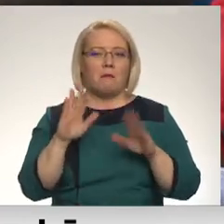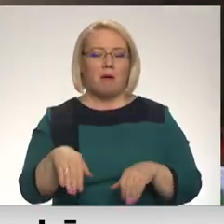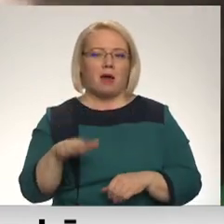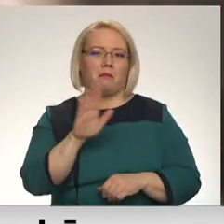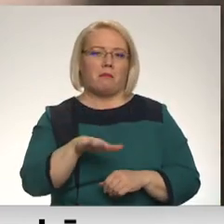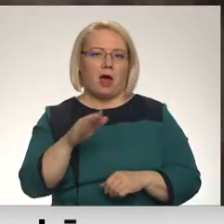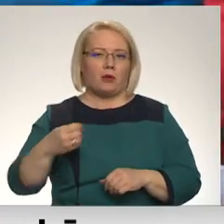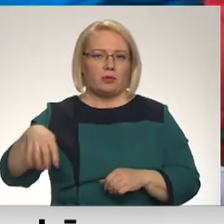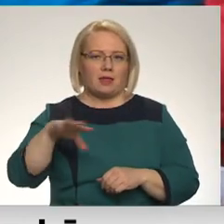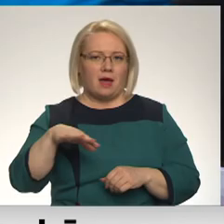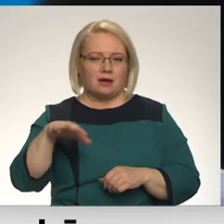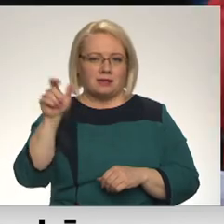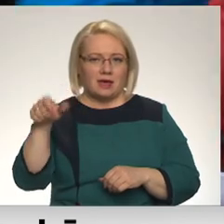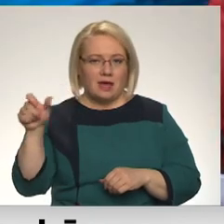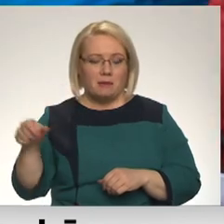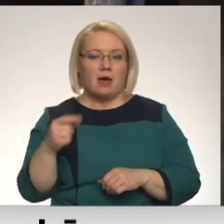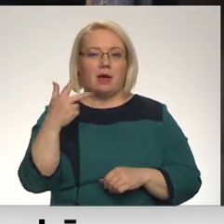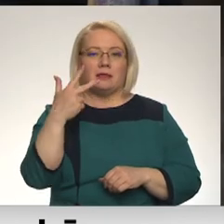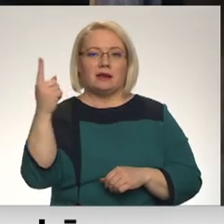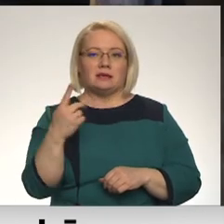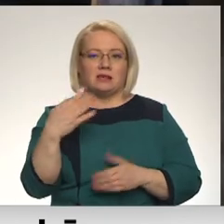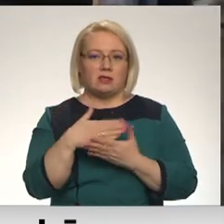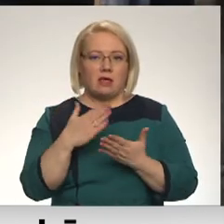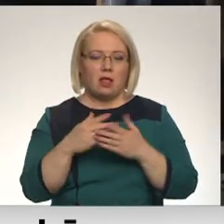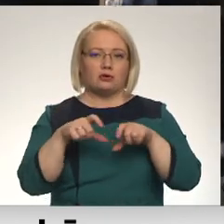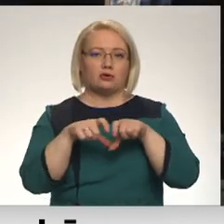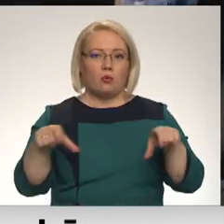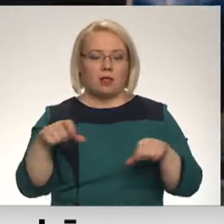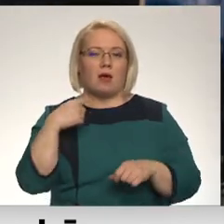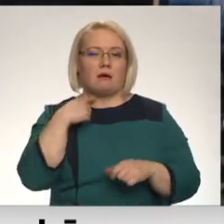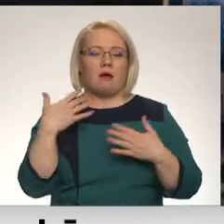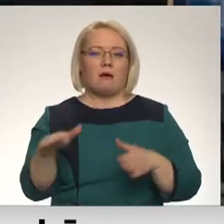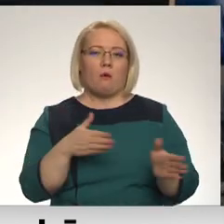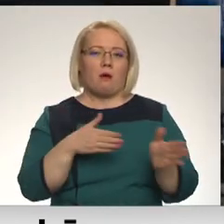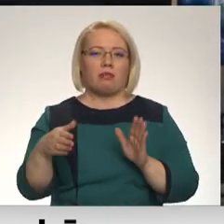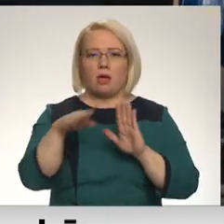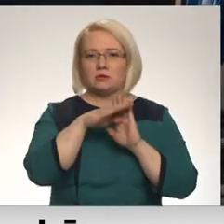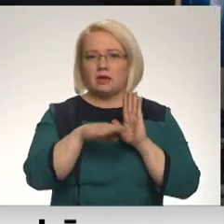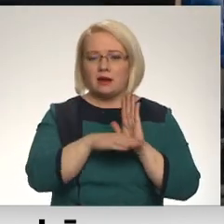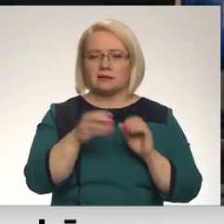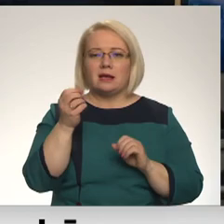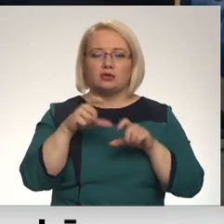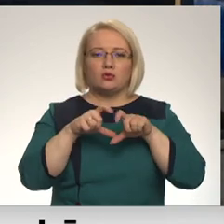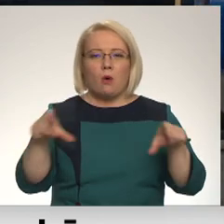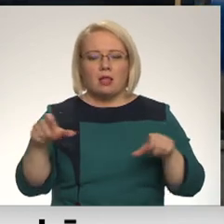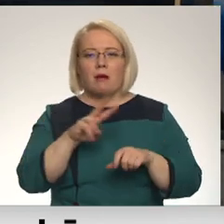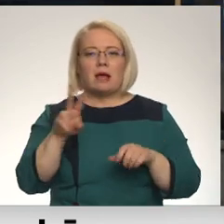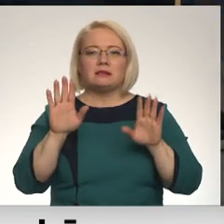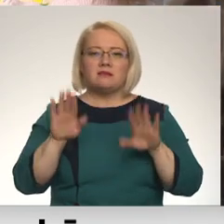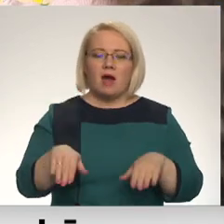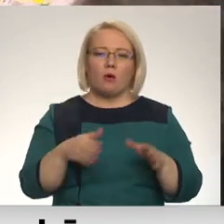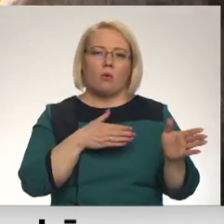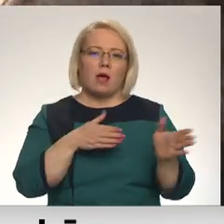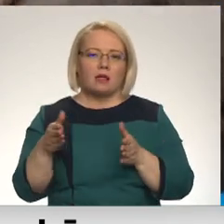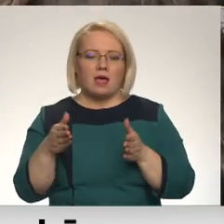pirmsskolas vecuma bērniem, 3/4 daļas par skolām. Rīgā jau gatavs saraksts ar izglītības iestādēm, kas var un ir